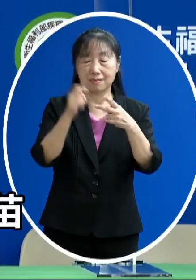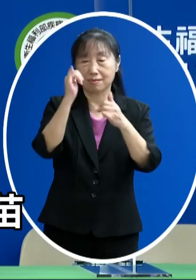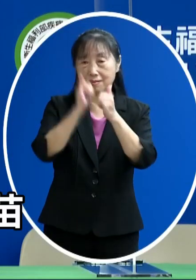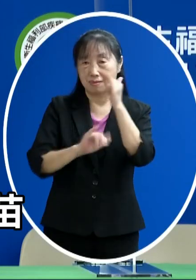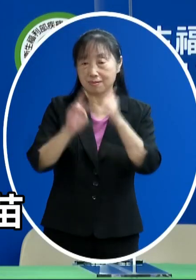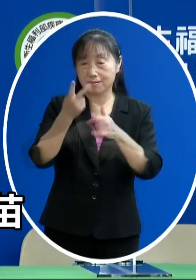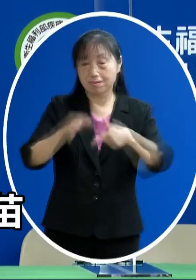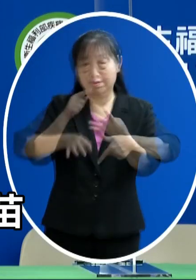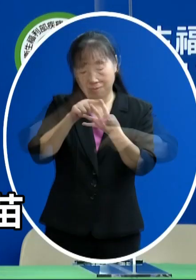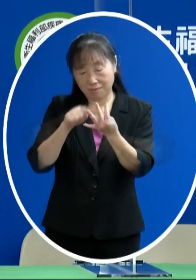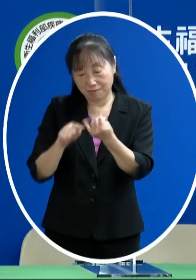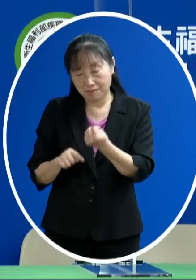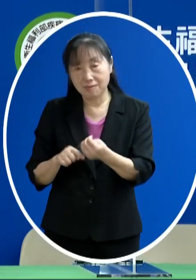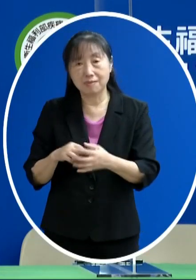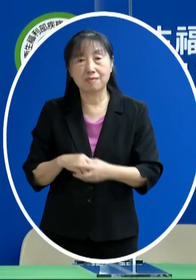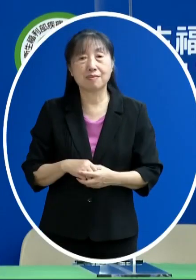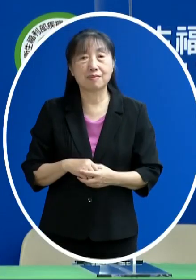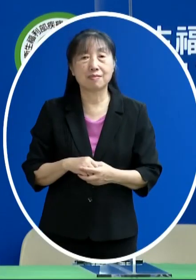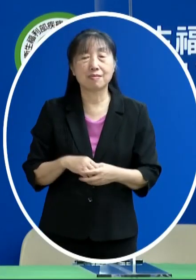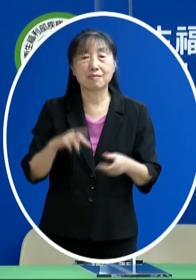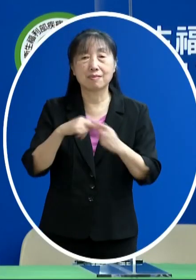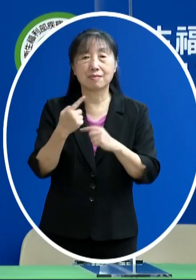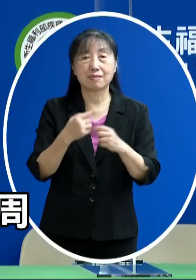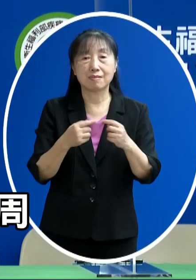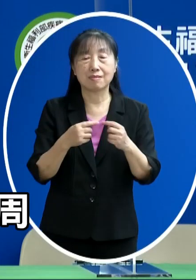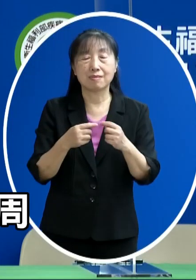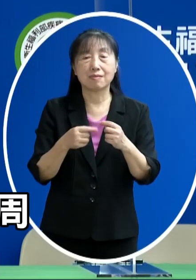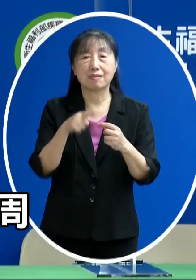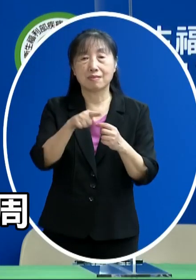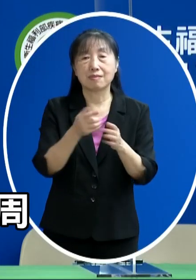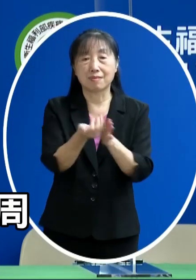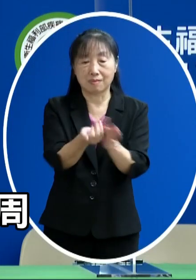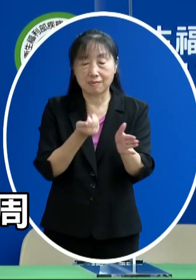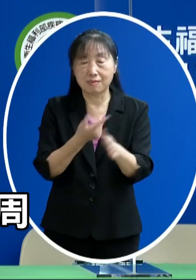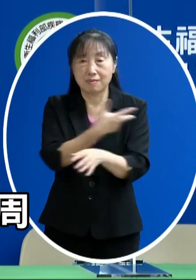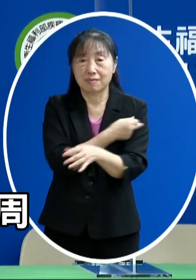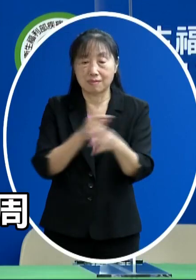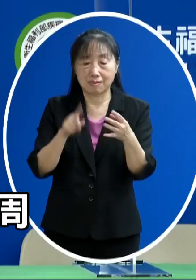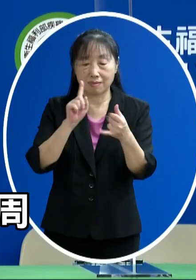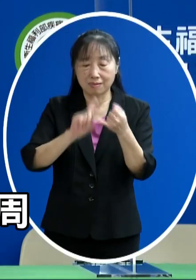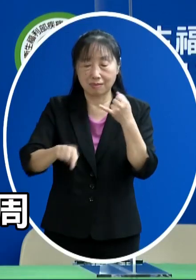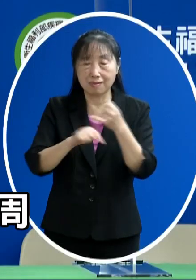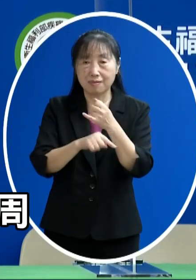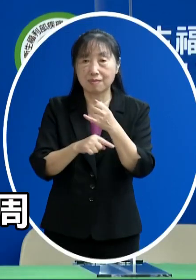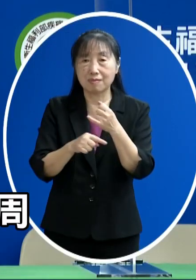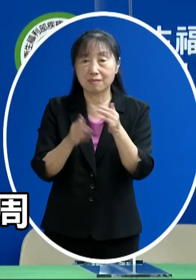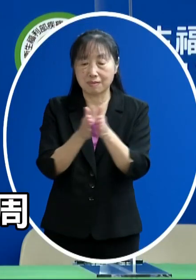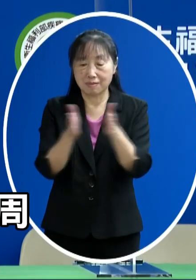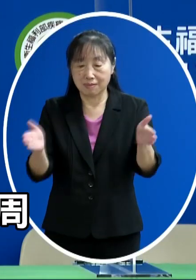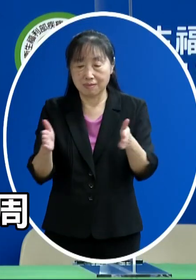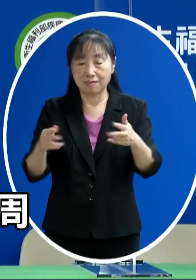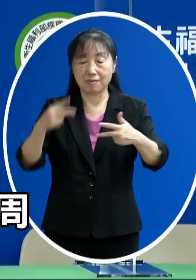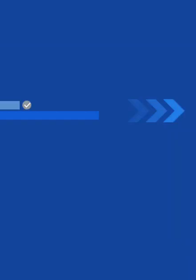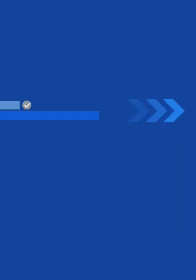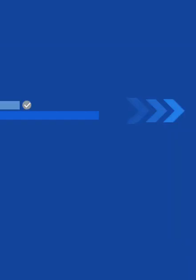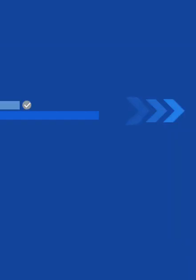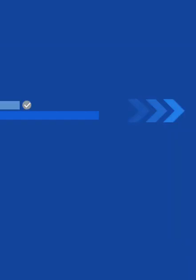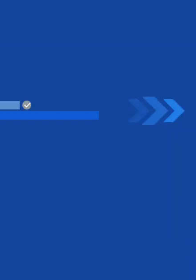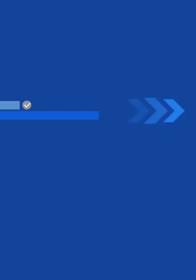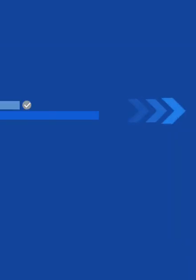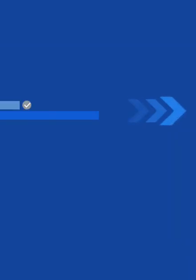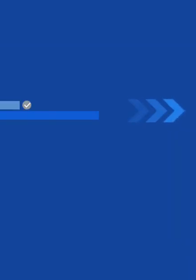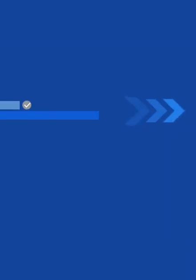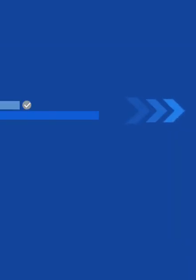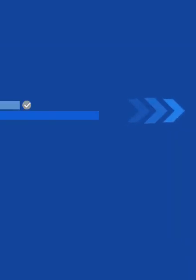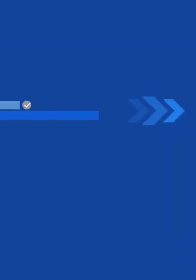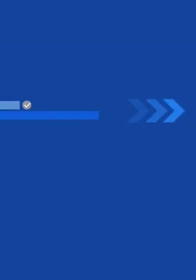的双价疫苗，应该要跟上一剂那个间隔大概间隔是12周。 想扩大国